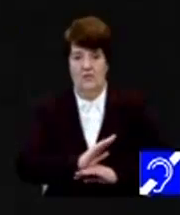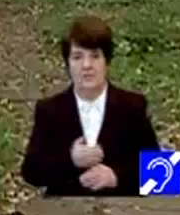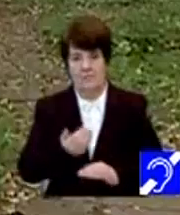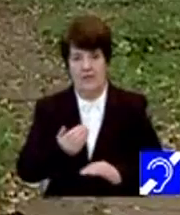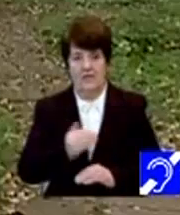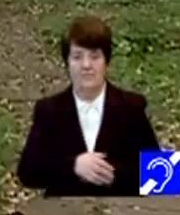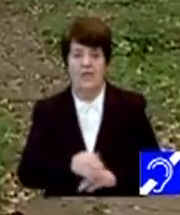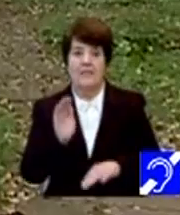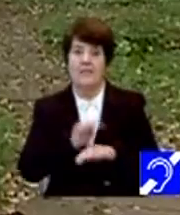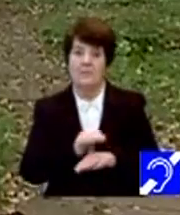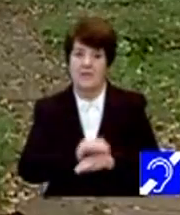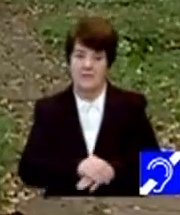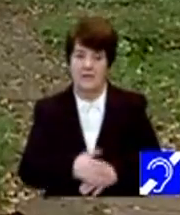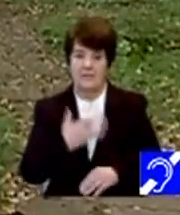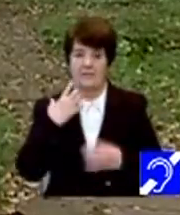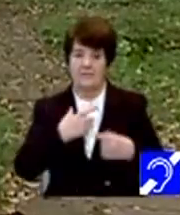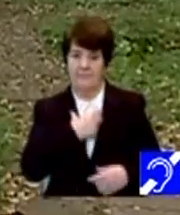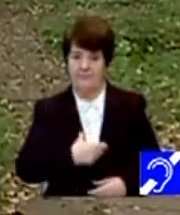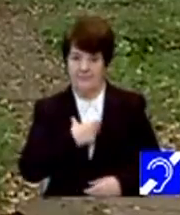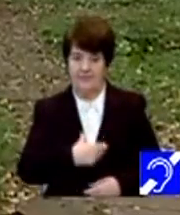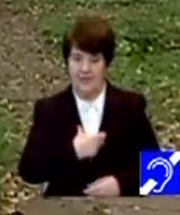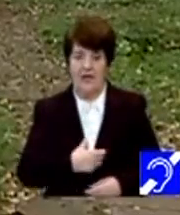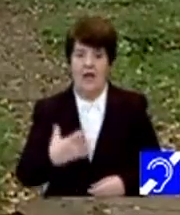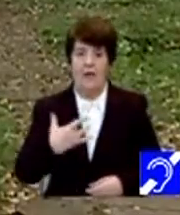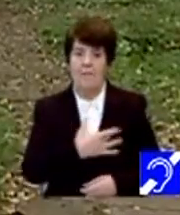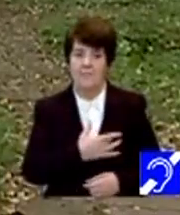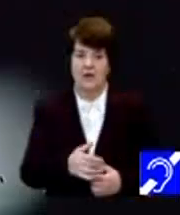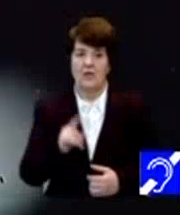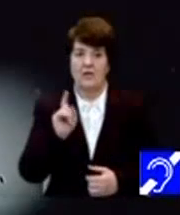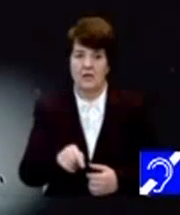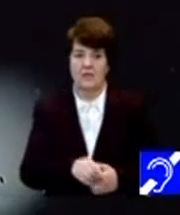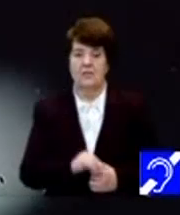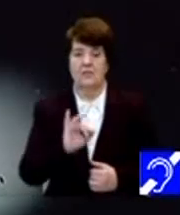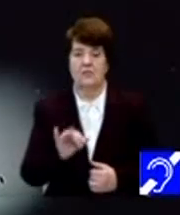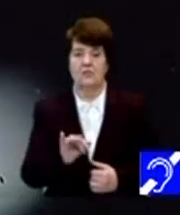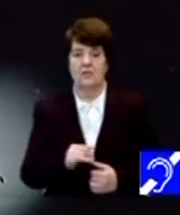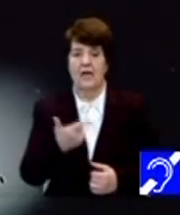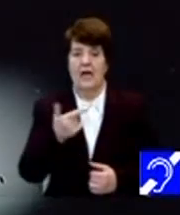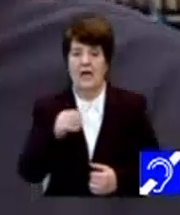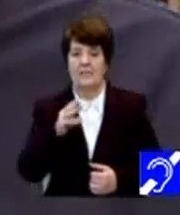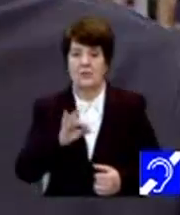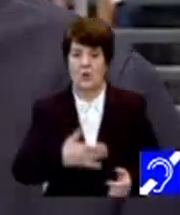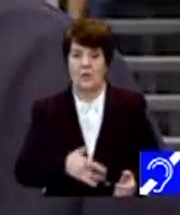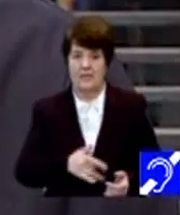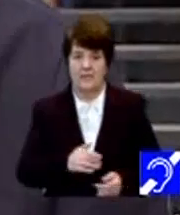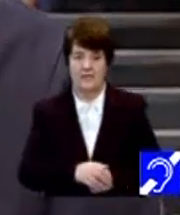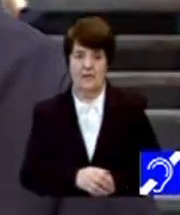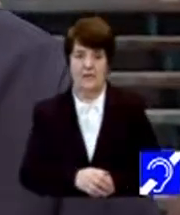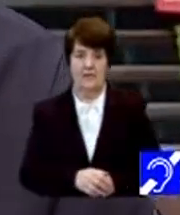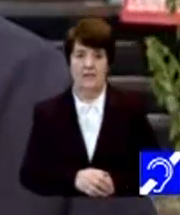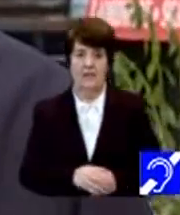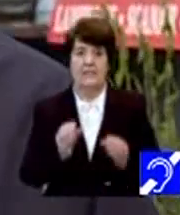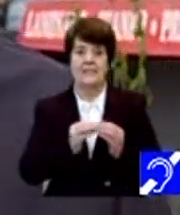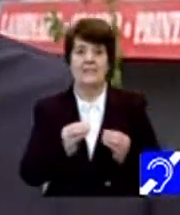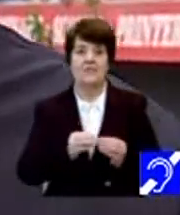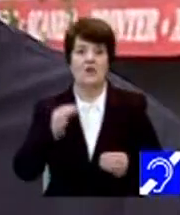afectează atât căile respiratorii, începând cu laringile, plămânii, cât și tractul gastrointestinal. De